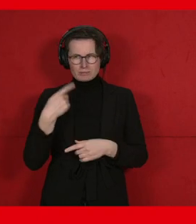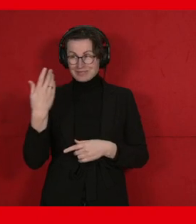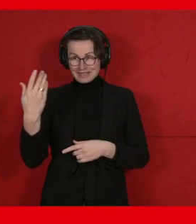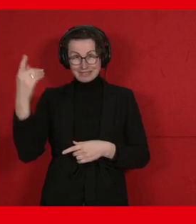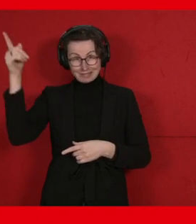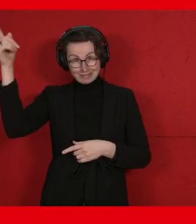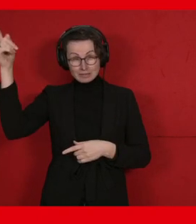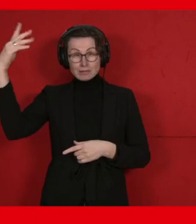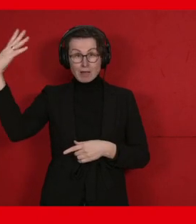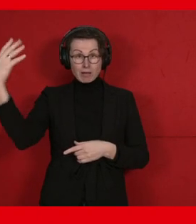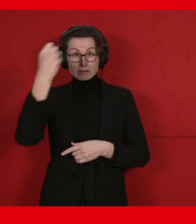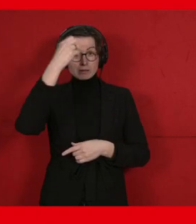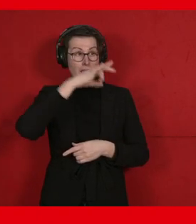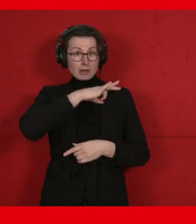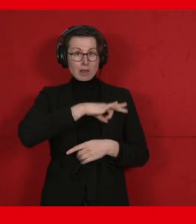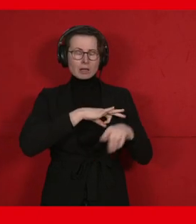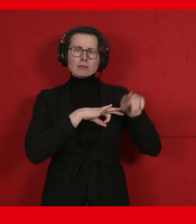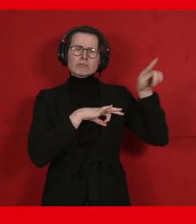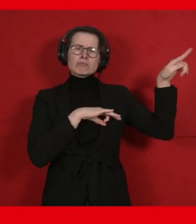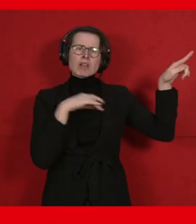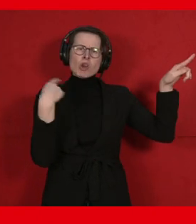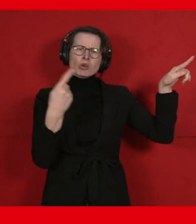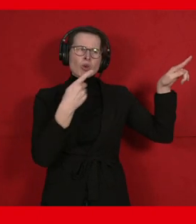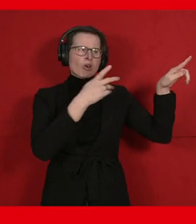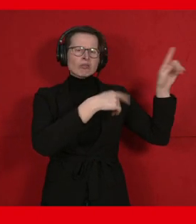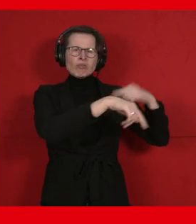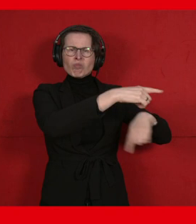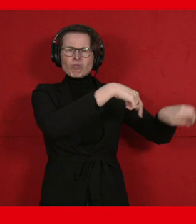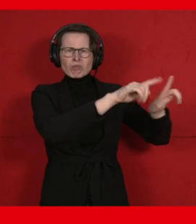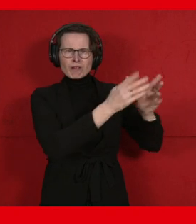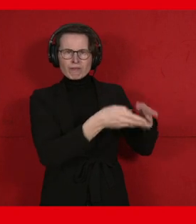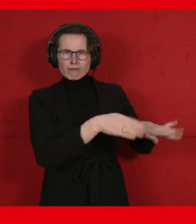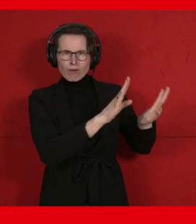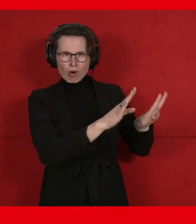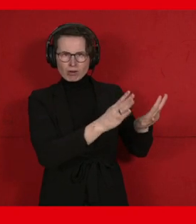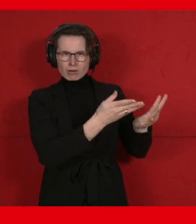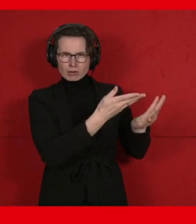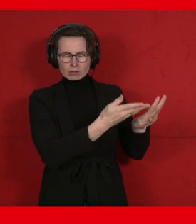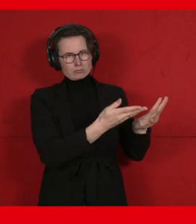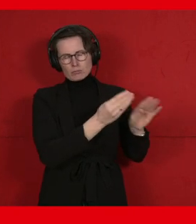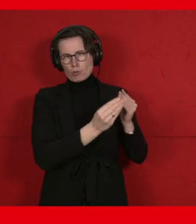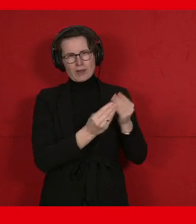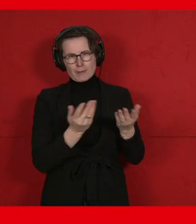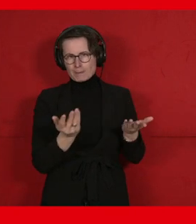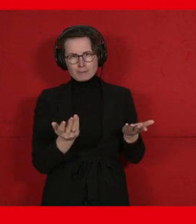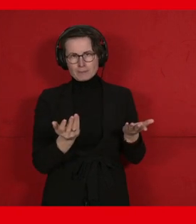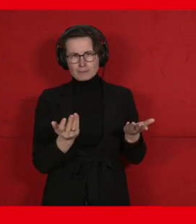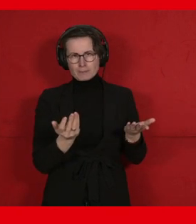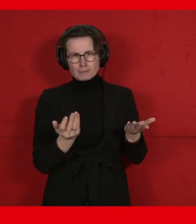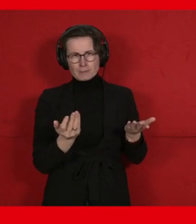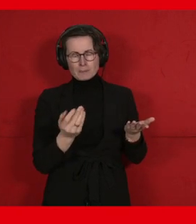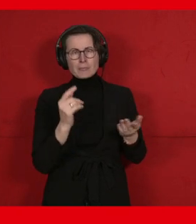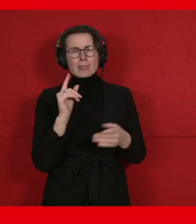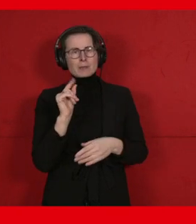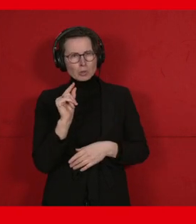diesen Anlagen auch irgendwo in London in irgendwelchen Fonds landen, zumindest das flächendeckend tun, dann haben wir da auch ein Problem. Das heißt,